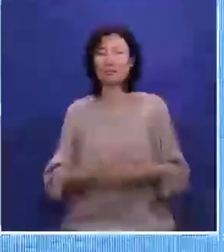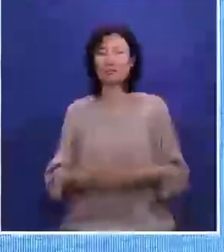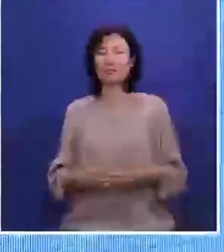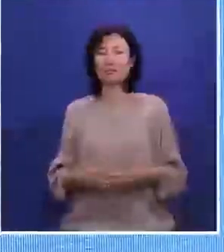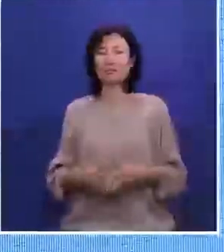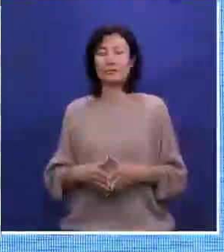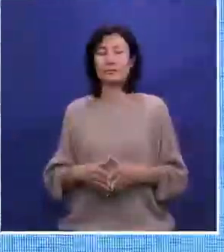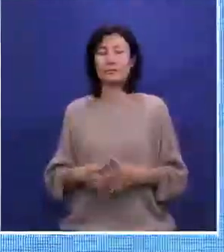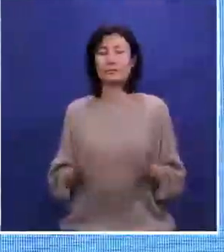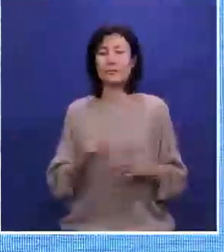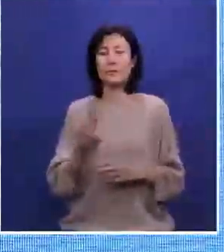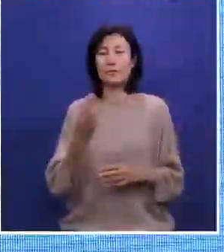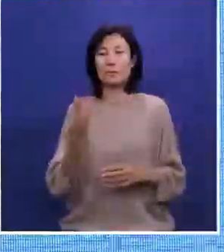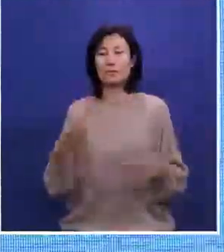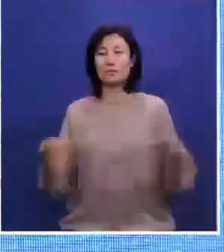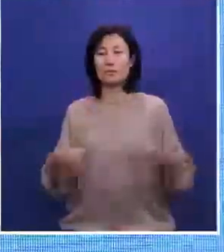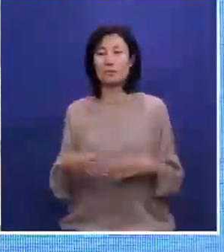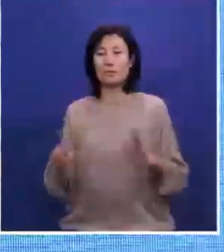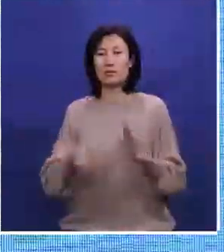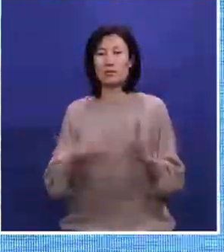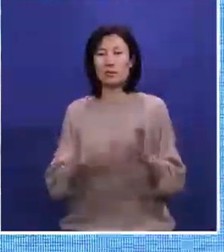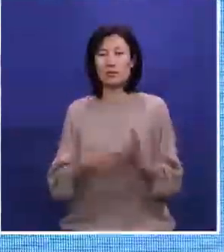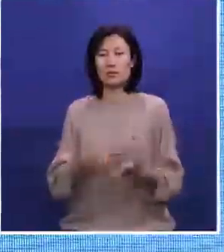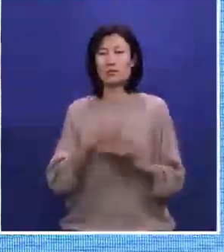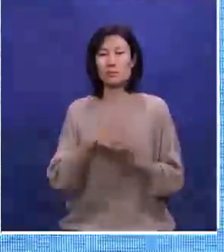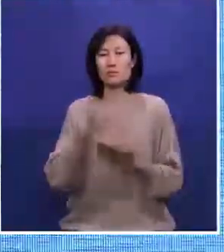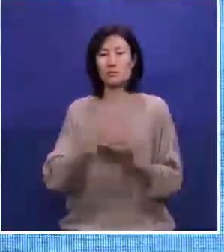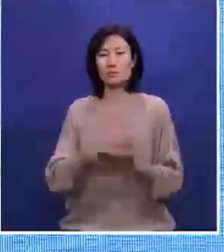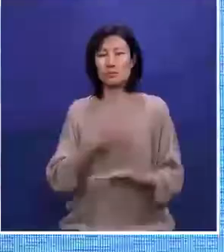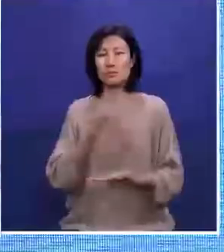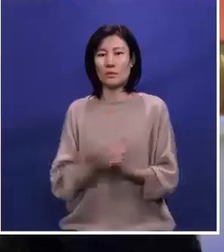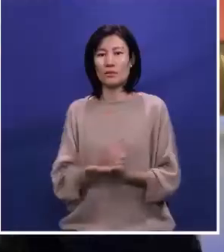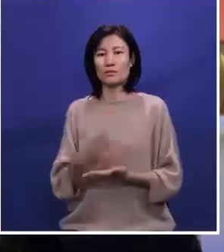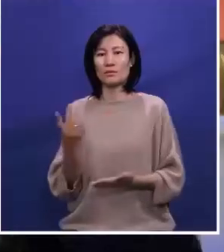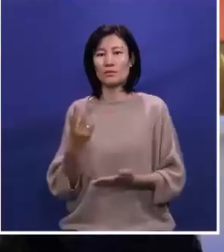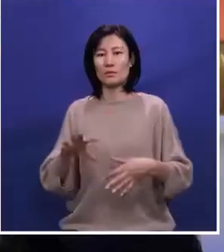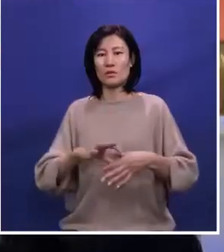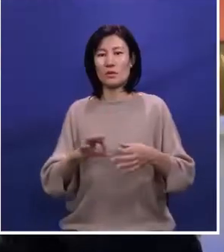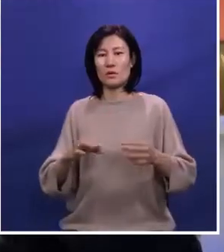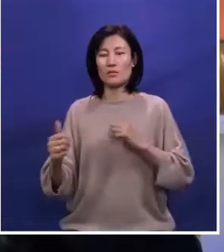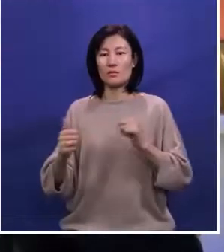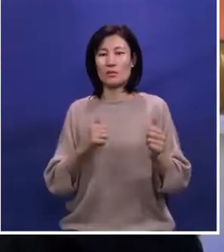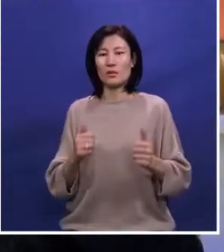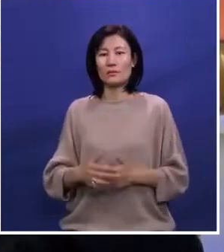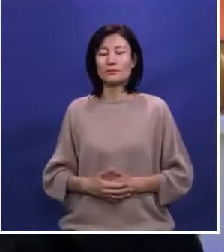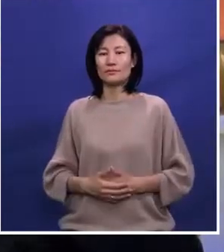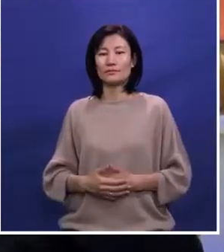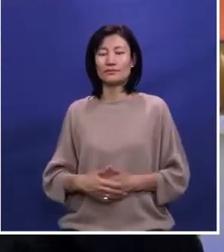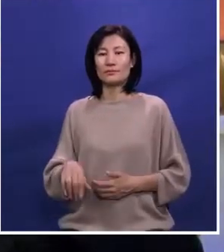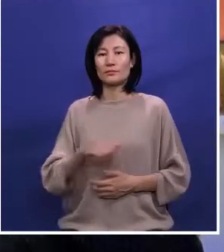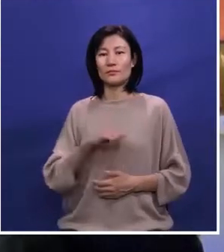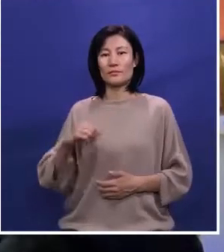кеңес және бастауыш партия ұйымдары ұсынған делегаттар тізімін бекіту қаралды. Үміткерлер пікірсайыс барысында